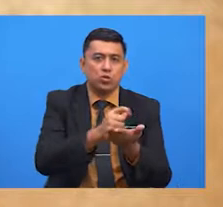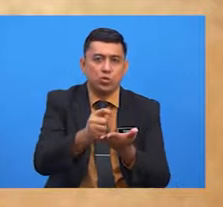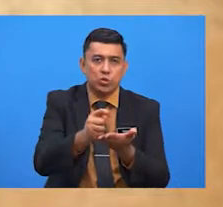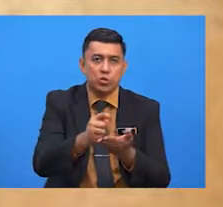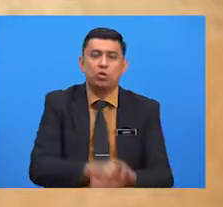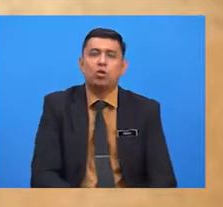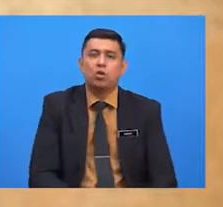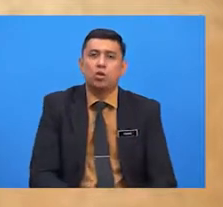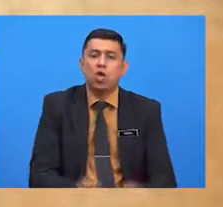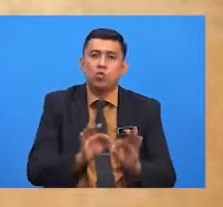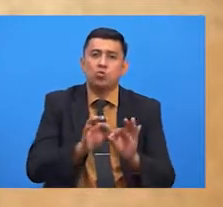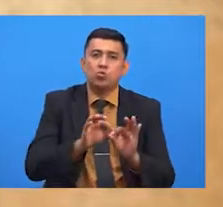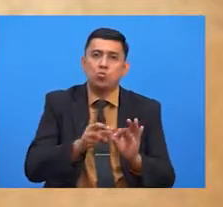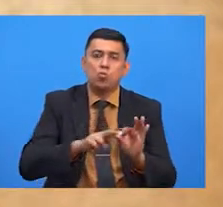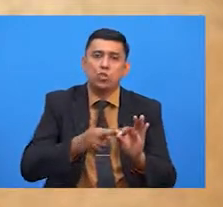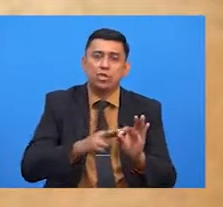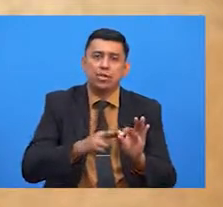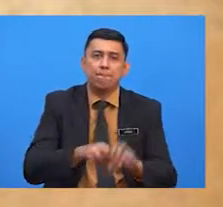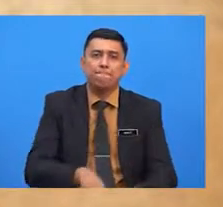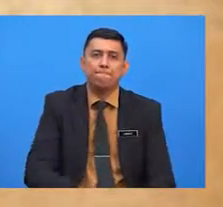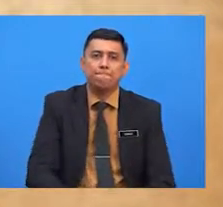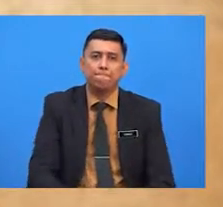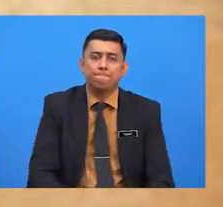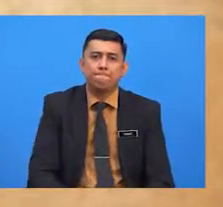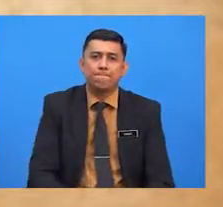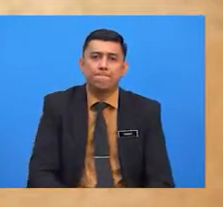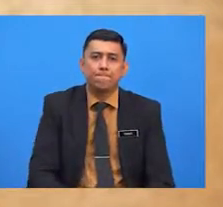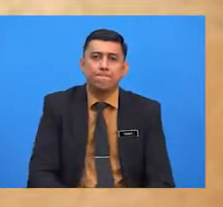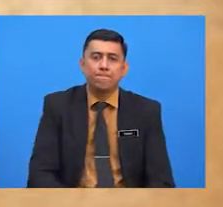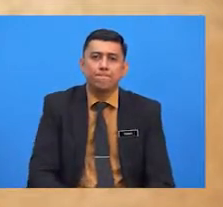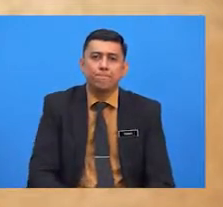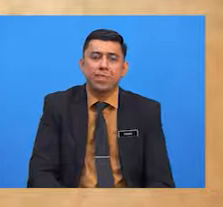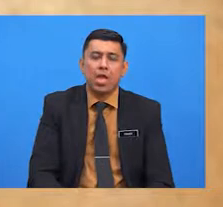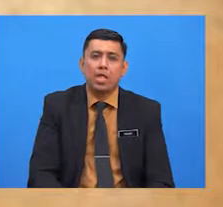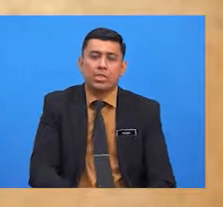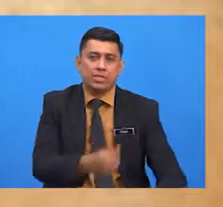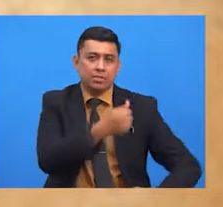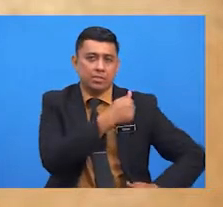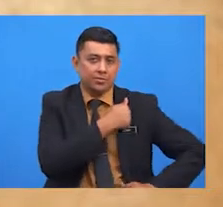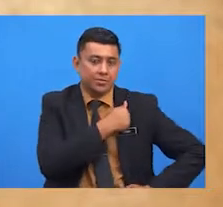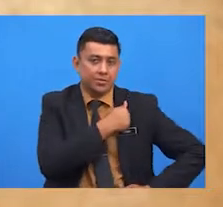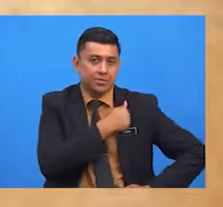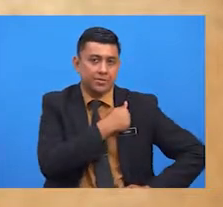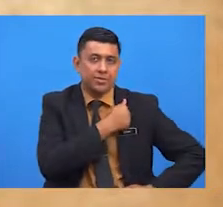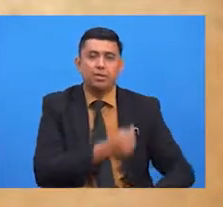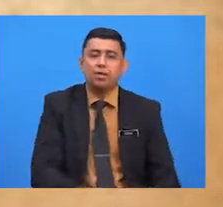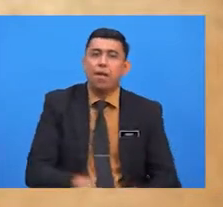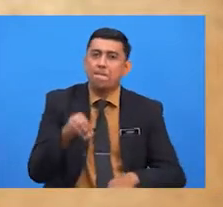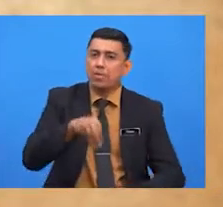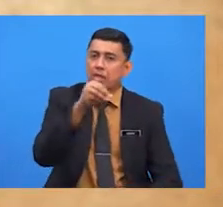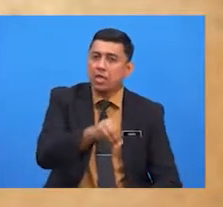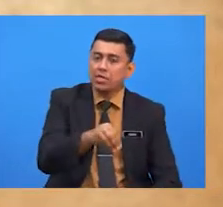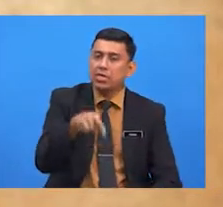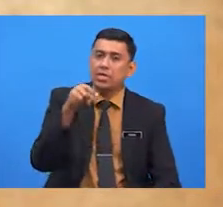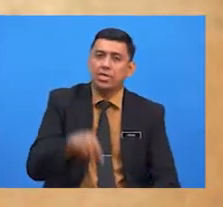jurutera bagi mengawal pengairan sungai, tentera, petani bekerja di